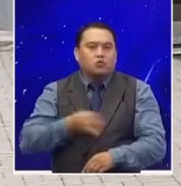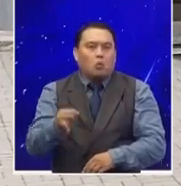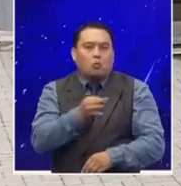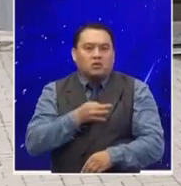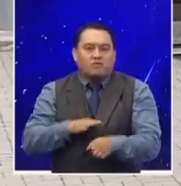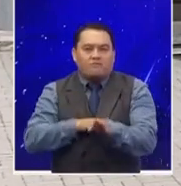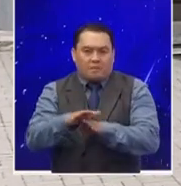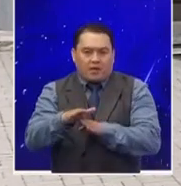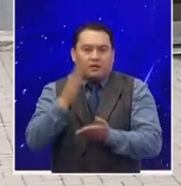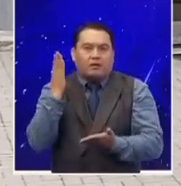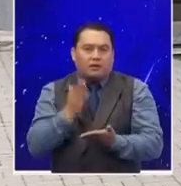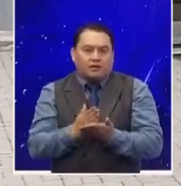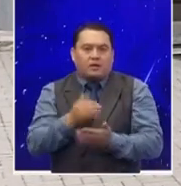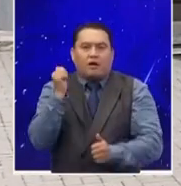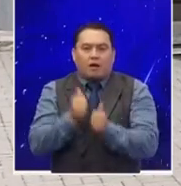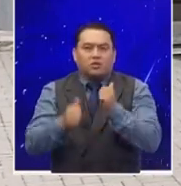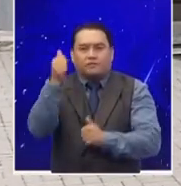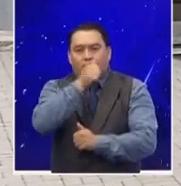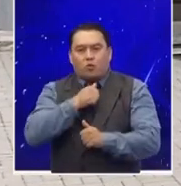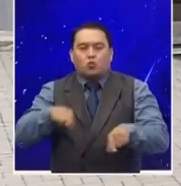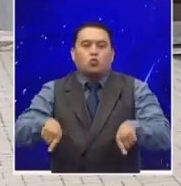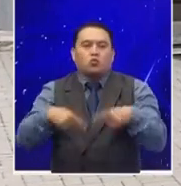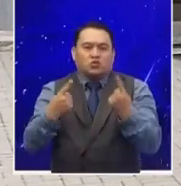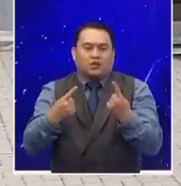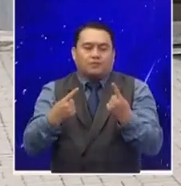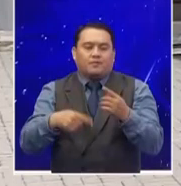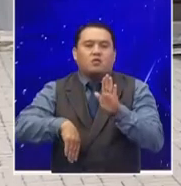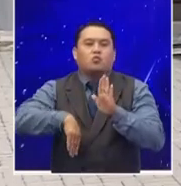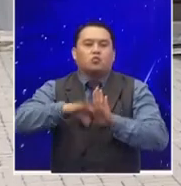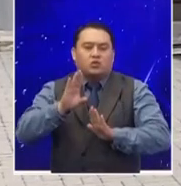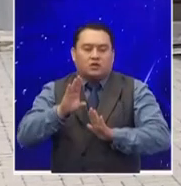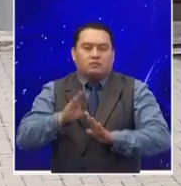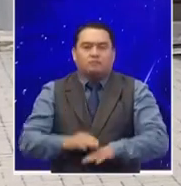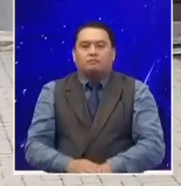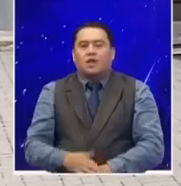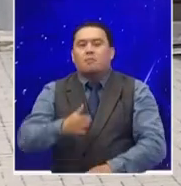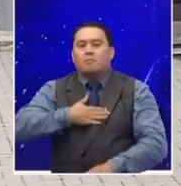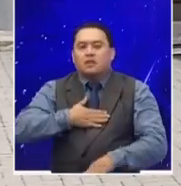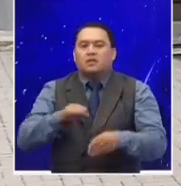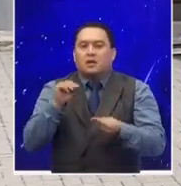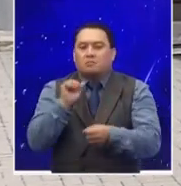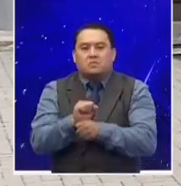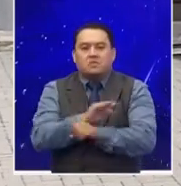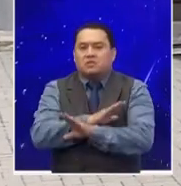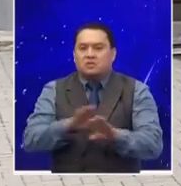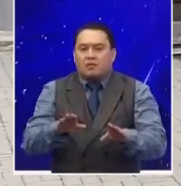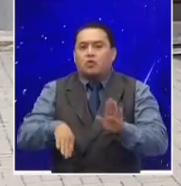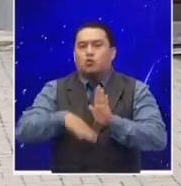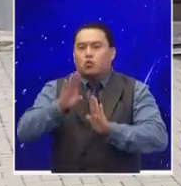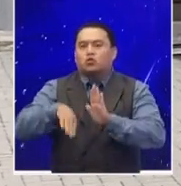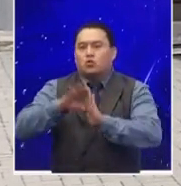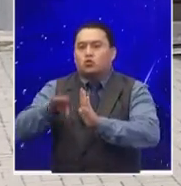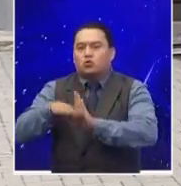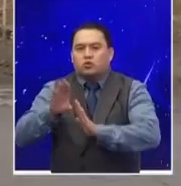области выполняется и с каждым годом совершенствуется. Совершенствуется. Мы на месте не стоим. Лучше, лучше,